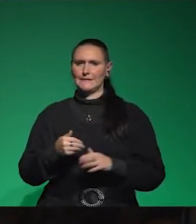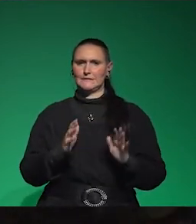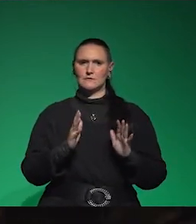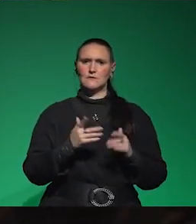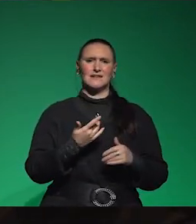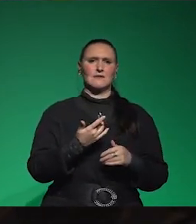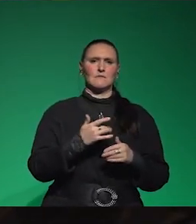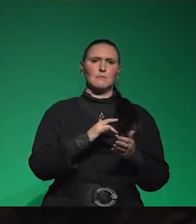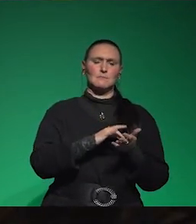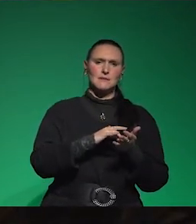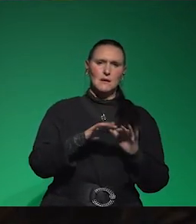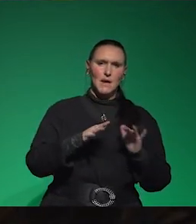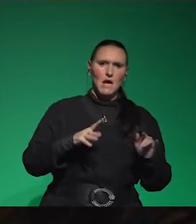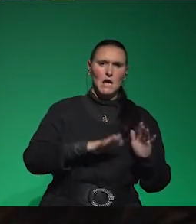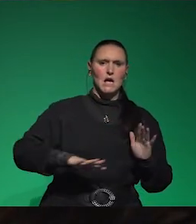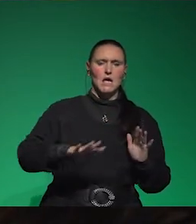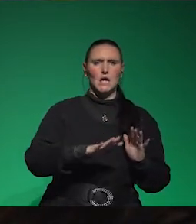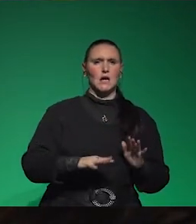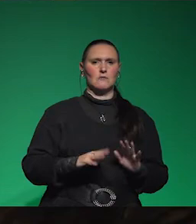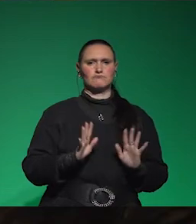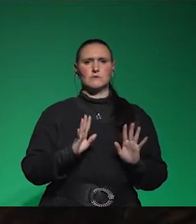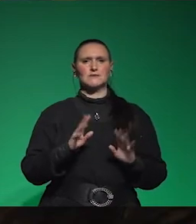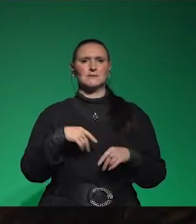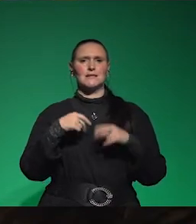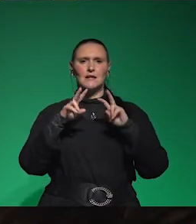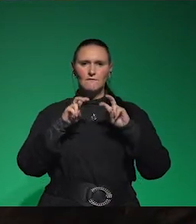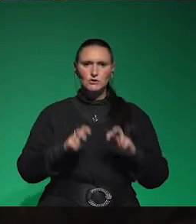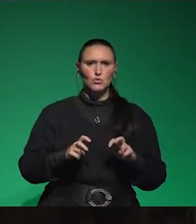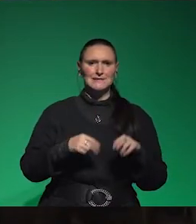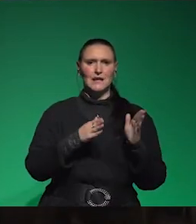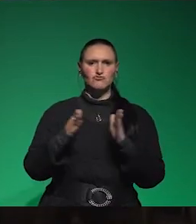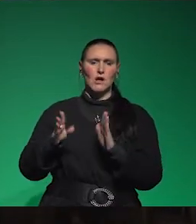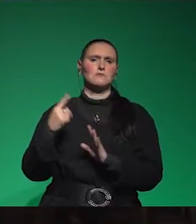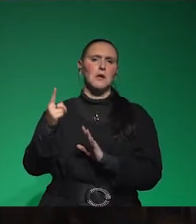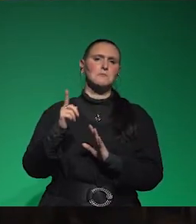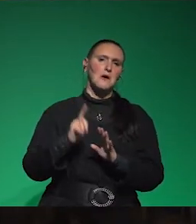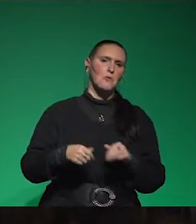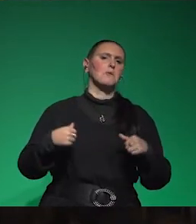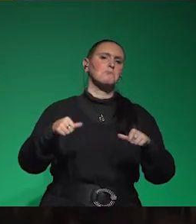Mittelmeerraum zum Beispiel. Das überlassen wir unserer Versuchsanstalt. Die legt Probeflächen an für